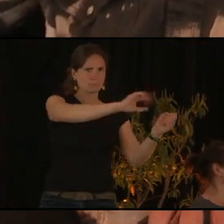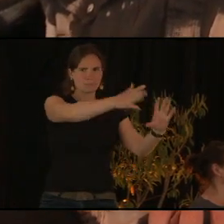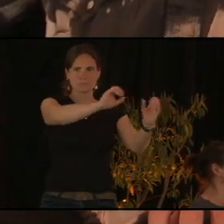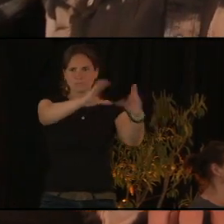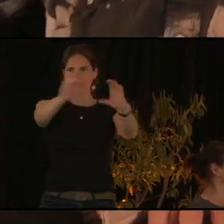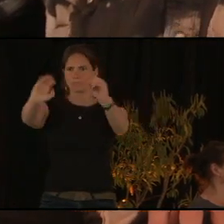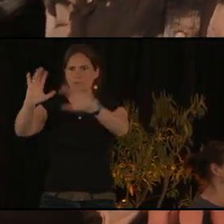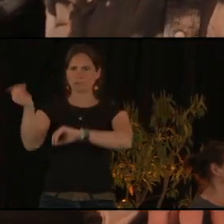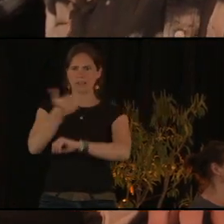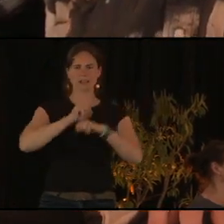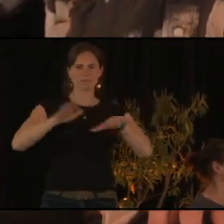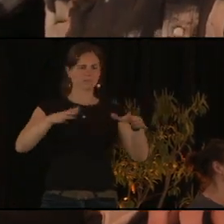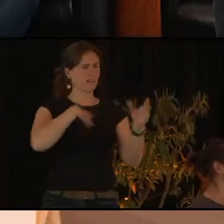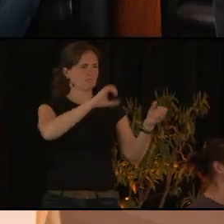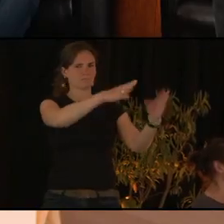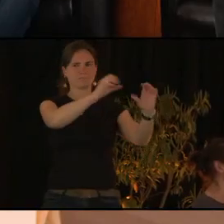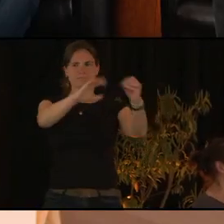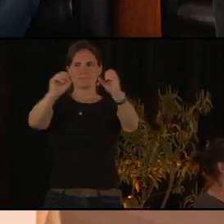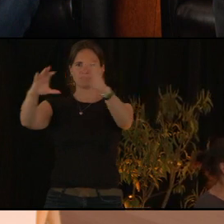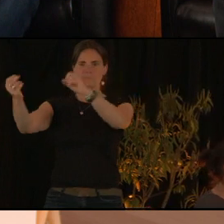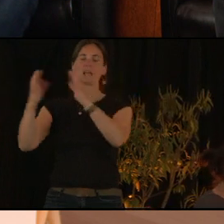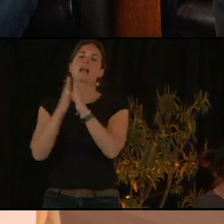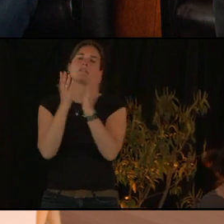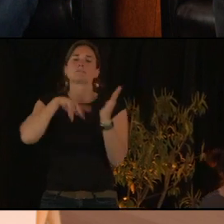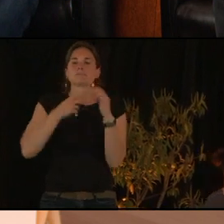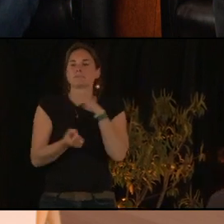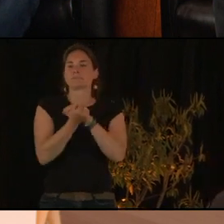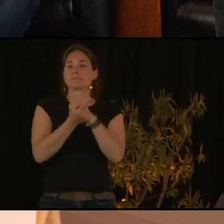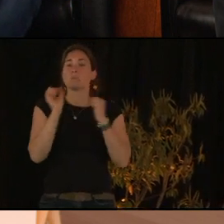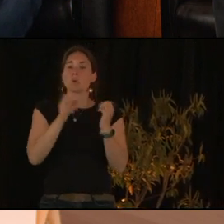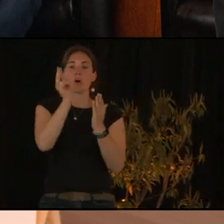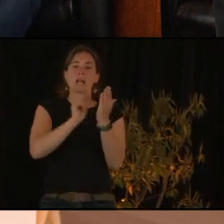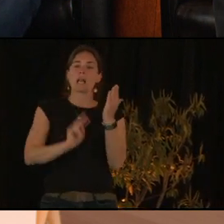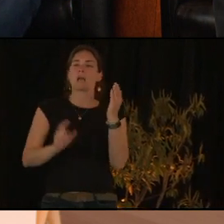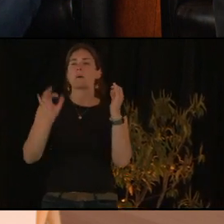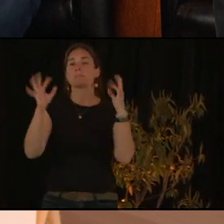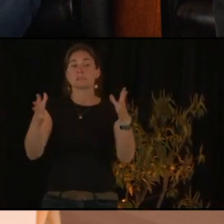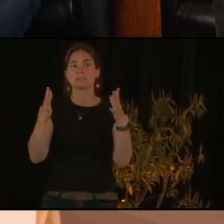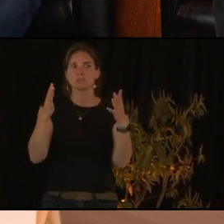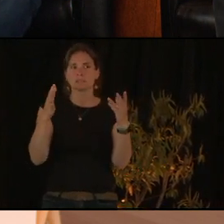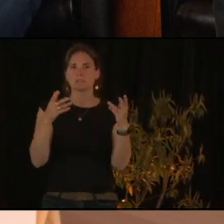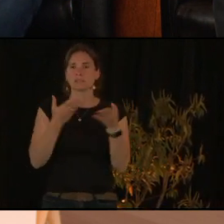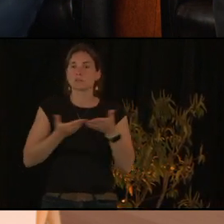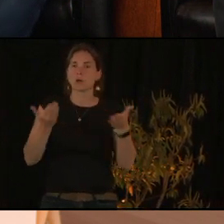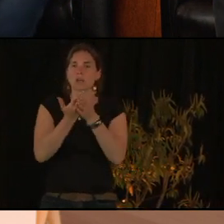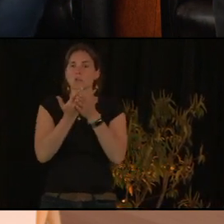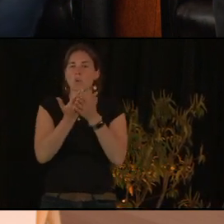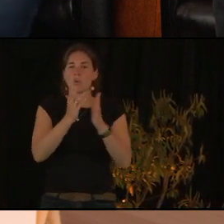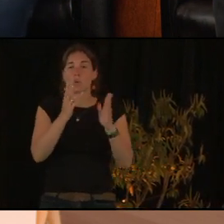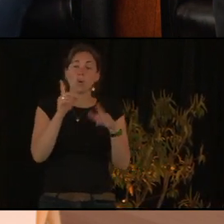qui sont microscopiques, mais je me disais c'est des choses qui sont pas écrites nulle part, et puis qui se